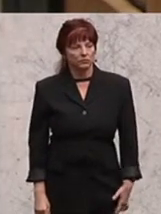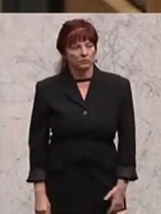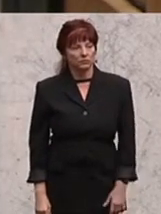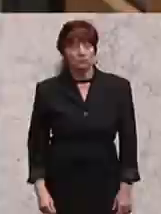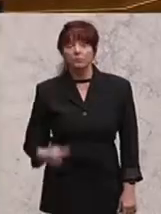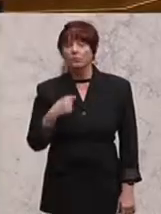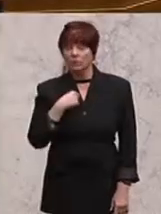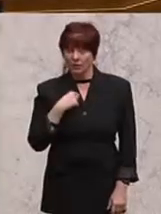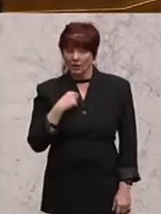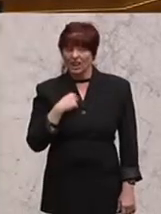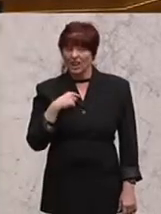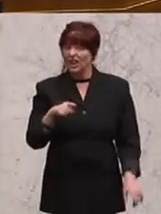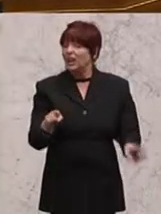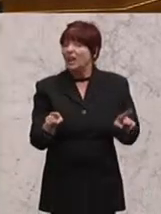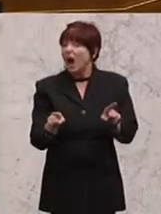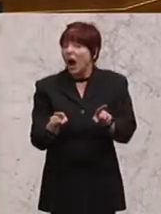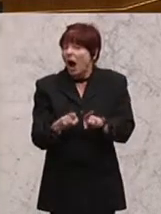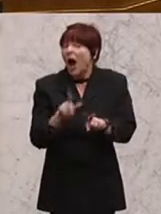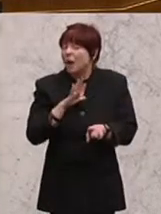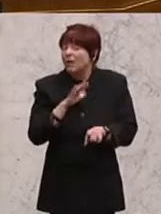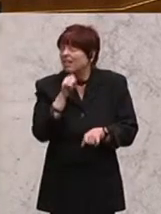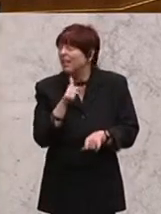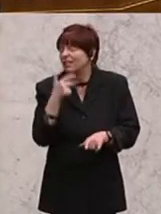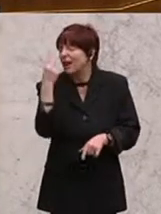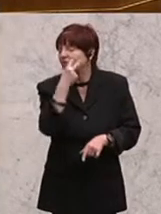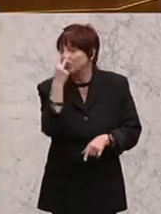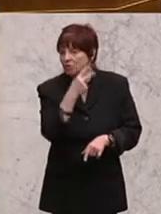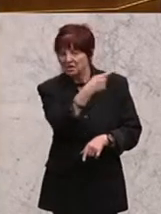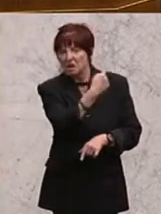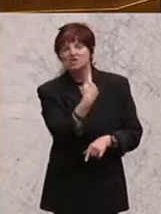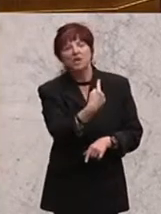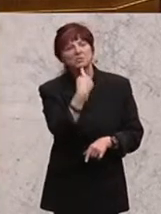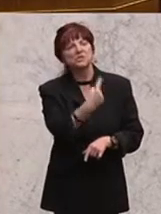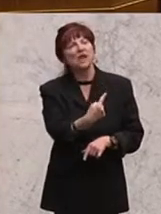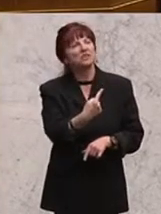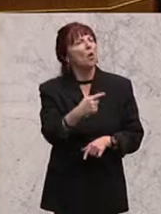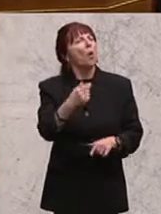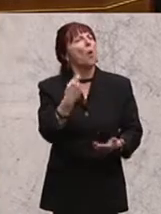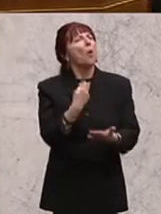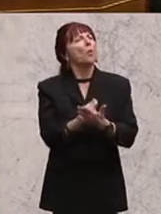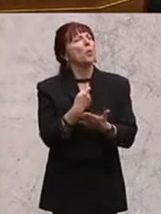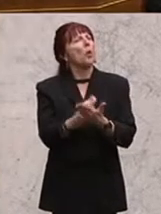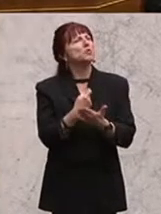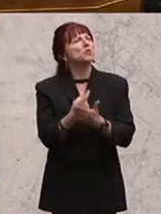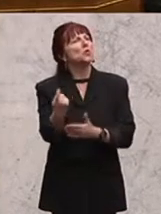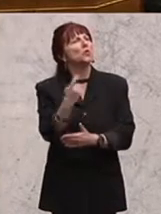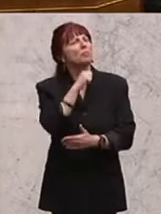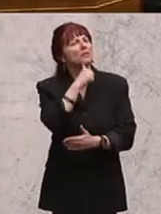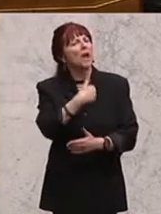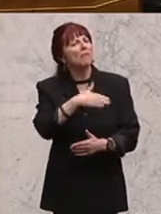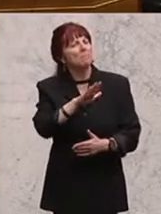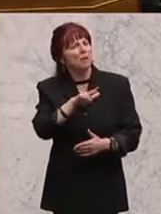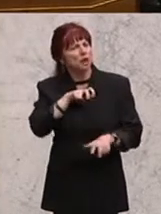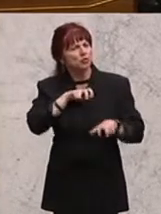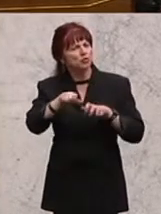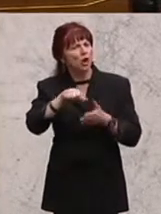Ich bin allerdings, Herr Minister, nicht einverstanden, wenn Sie kommunizieren, es werden keine Kosten mehr zu erwarten sein für die Steuerzahlerinnen und Steuerzahler. Ich halte